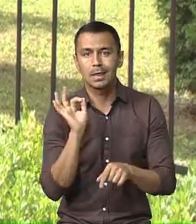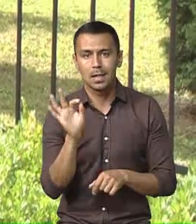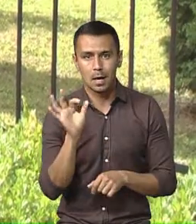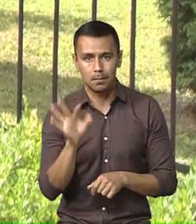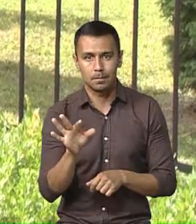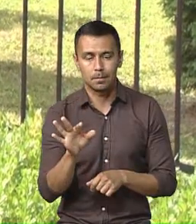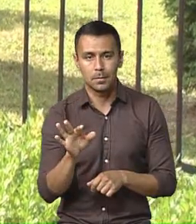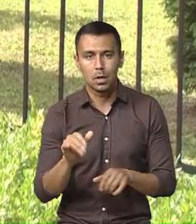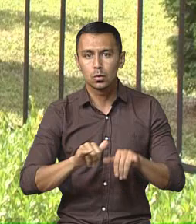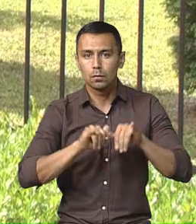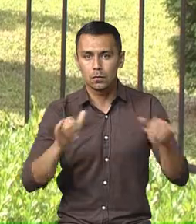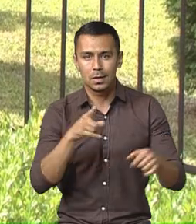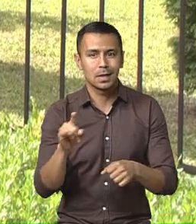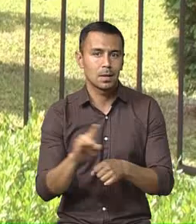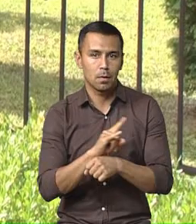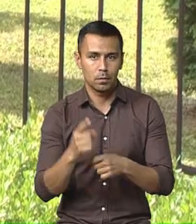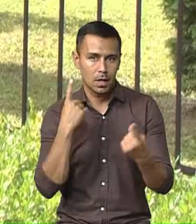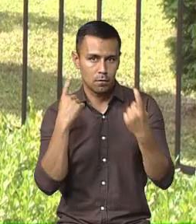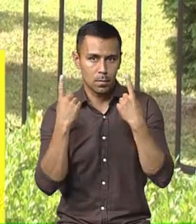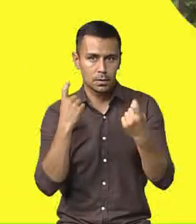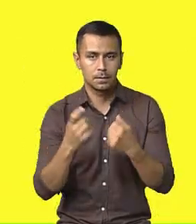телеграм-каналів, розповсюдження їх неправдивої інформації.